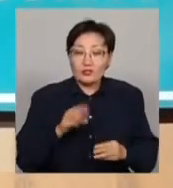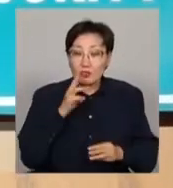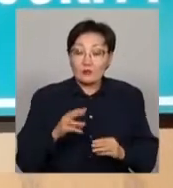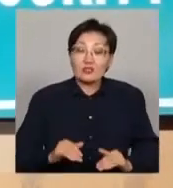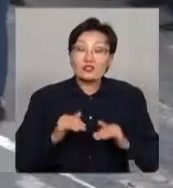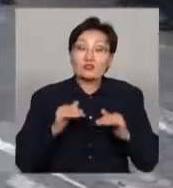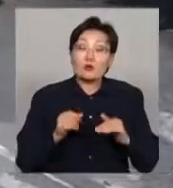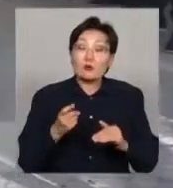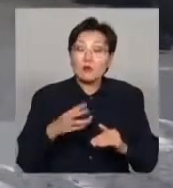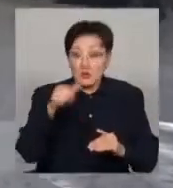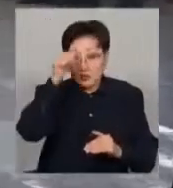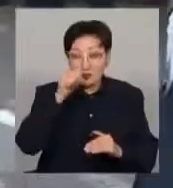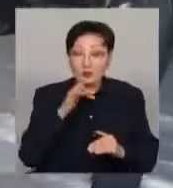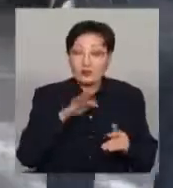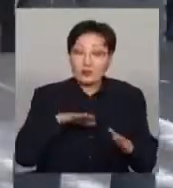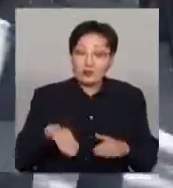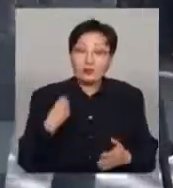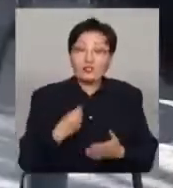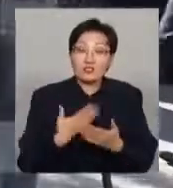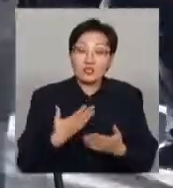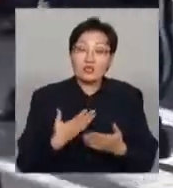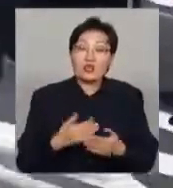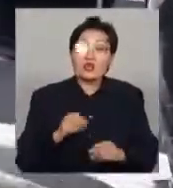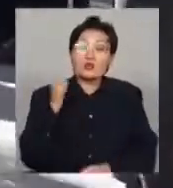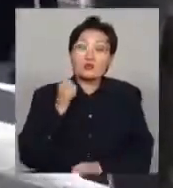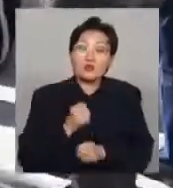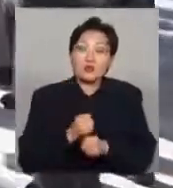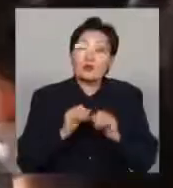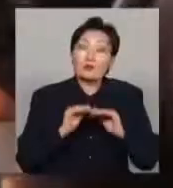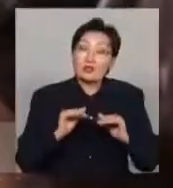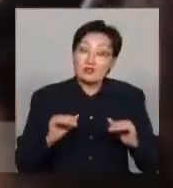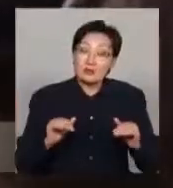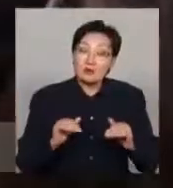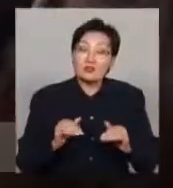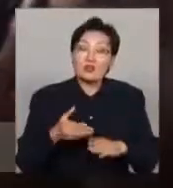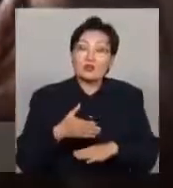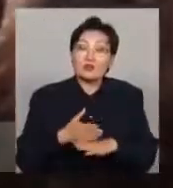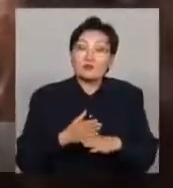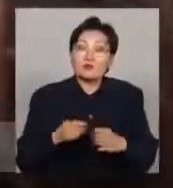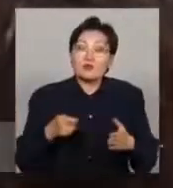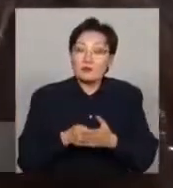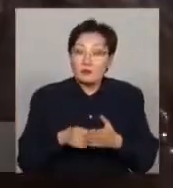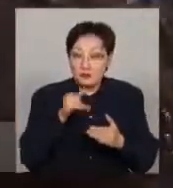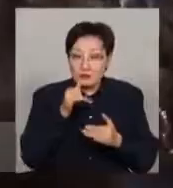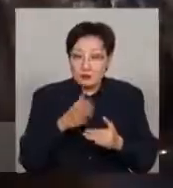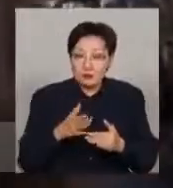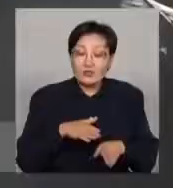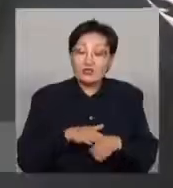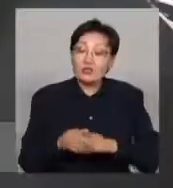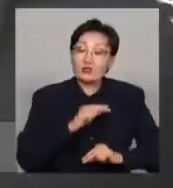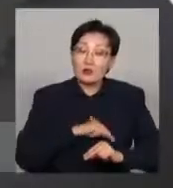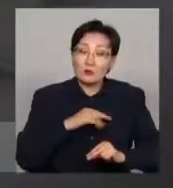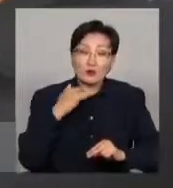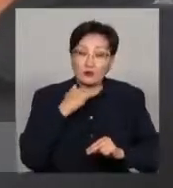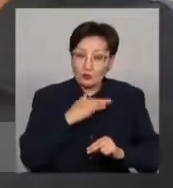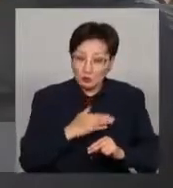арттырамыз дегендеріне бірнеше айдың жүзі болыпты. Қымбатшылық қысып жұмысшылар шиітте балашағаға нан табалмай титықтап кеткен. Істелген шаруа шаш